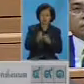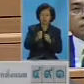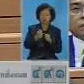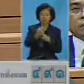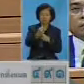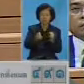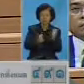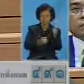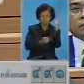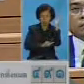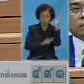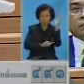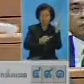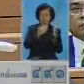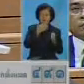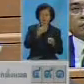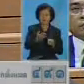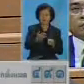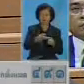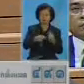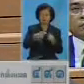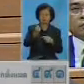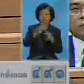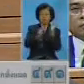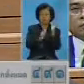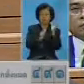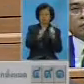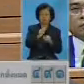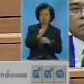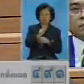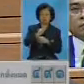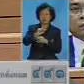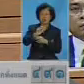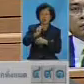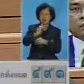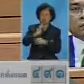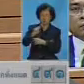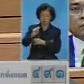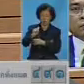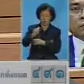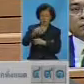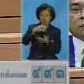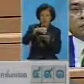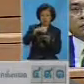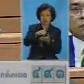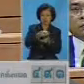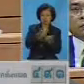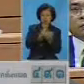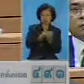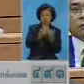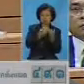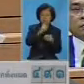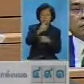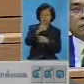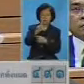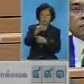ลอดไปที่ศูนย์อเมริกันบริหารจังหวัดชายแดนภาคใต้ก็บอกต้อง120วันนี้เขาทวงถามครับพิษณุโลก